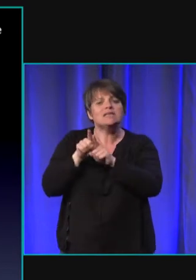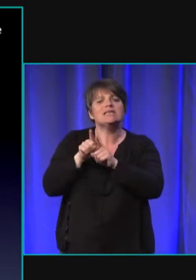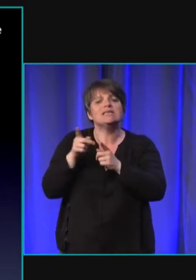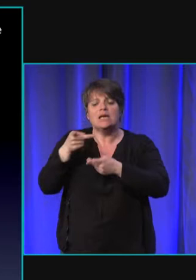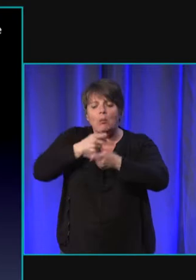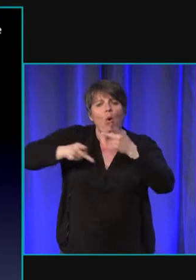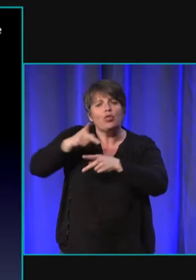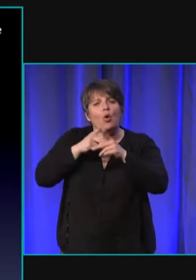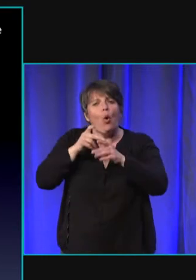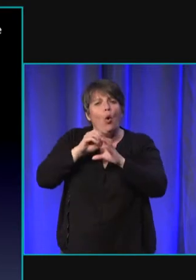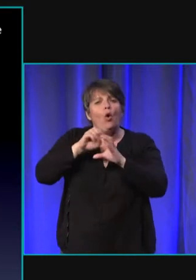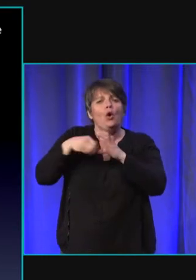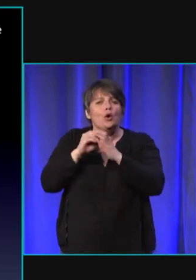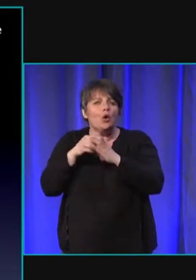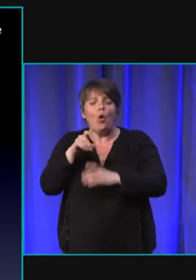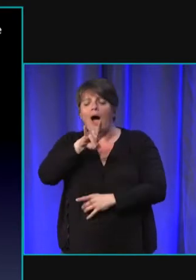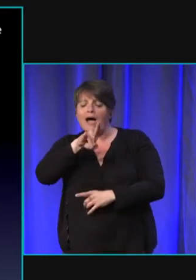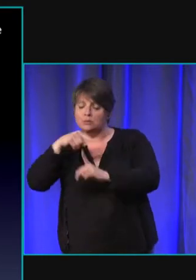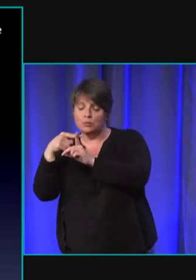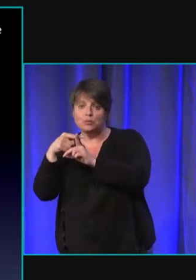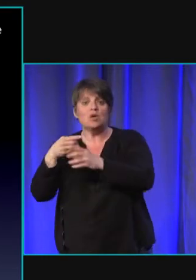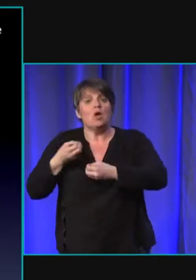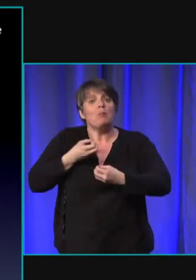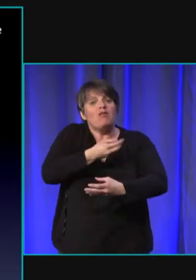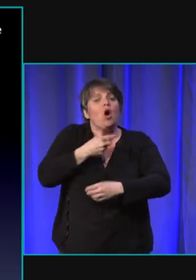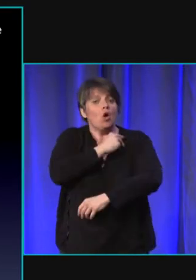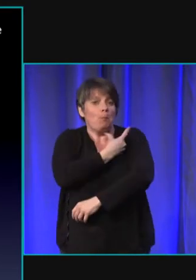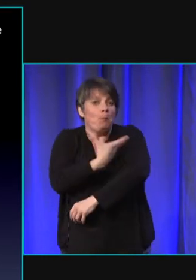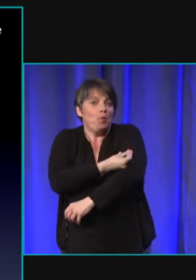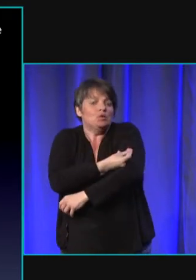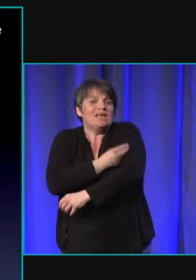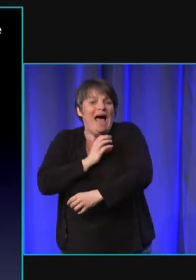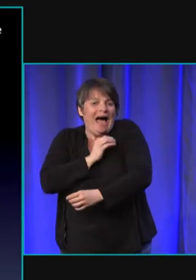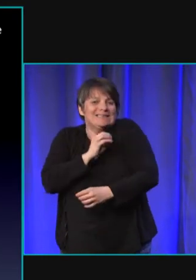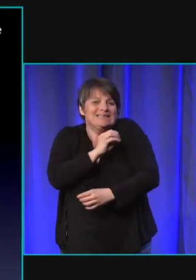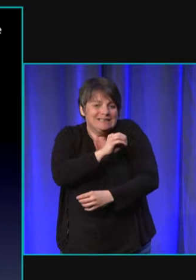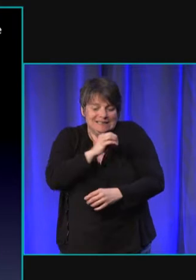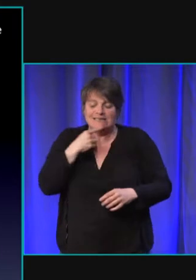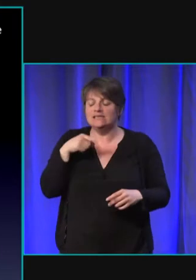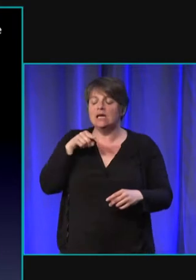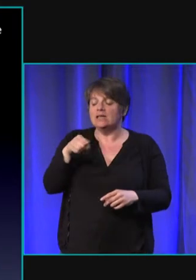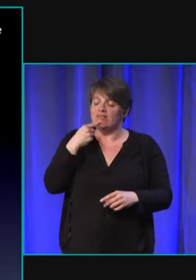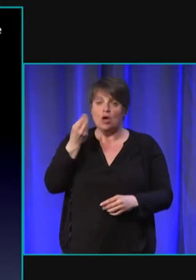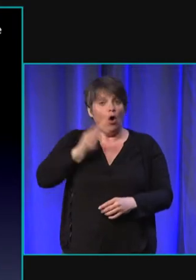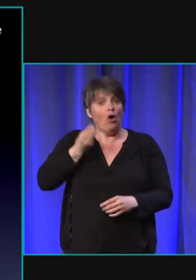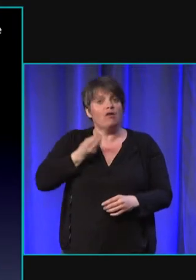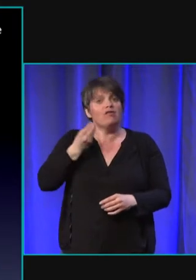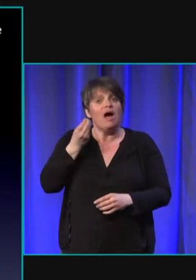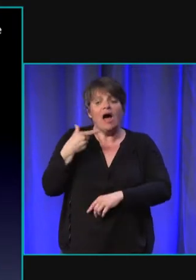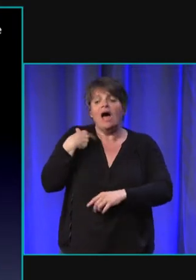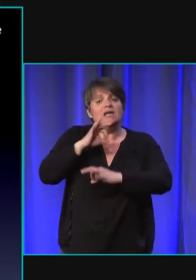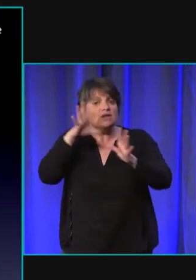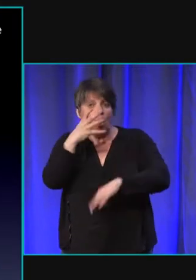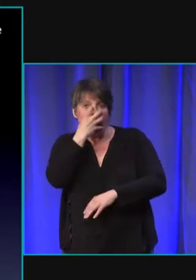ions H+, qui créent l'acidose du muscle. Donc les enfants fonctionnent moins en anaérobie, vont utiliser beaucoup moins leur